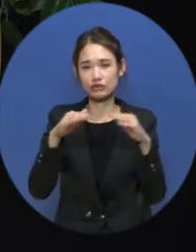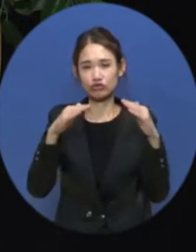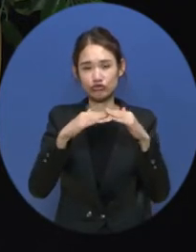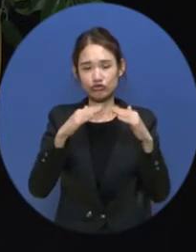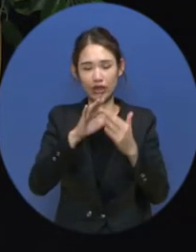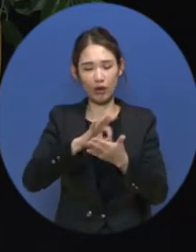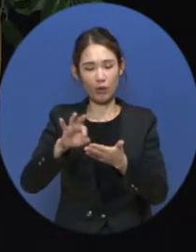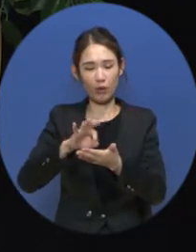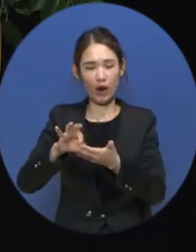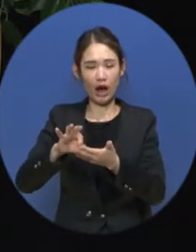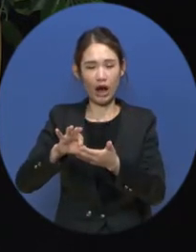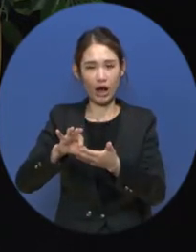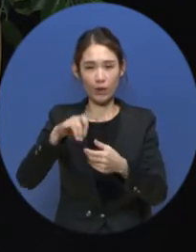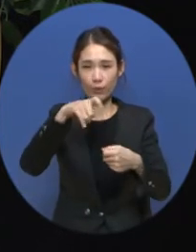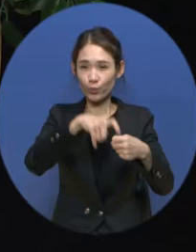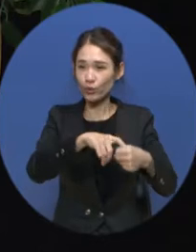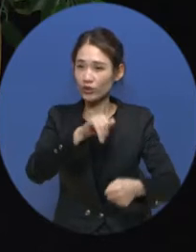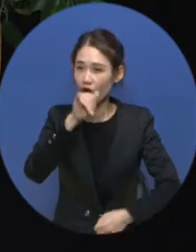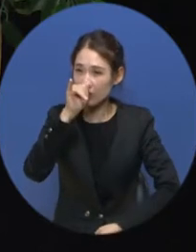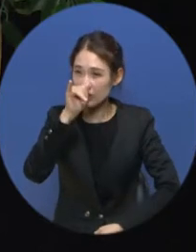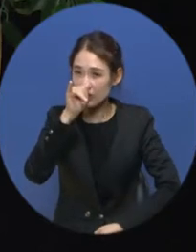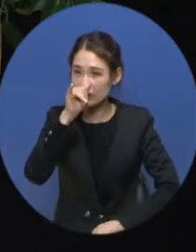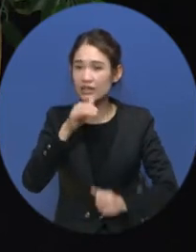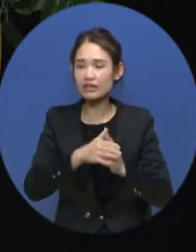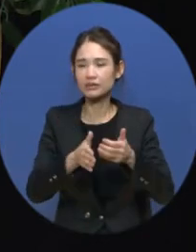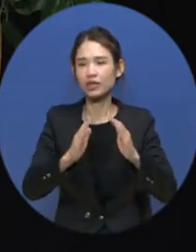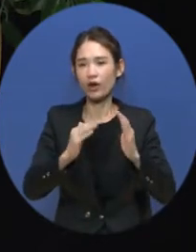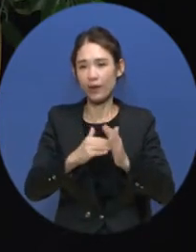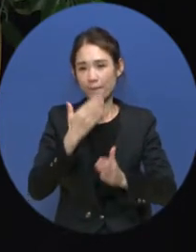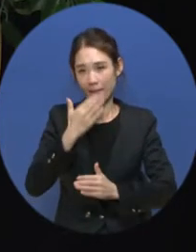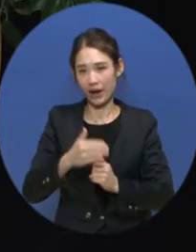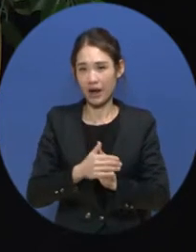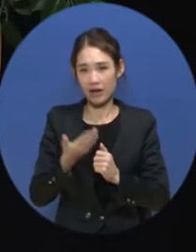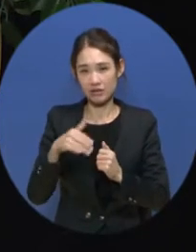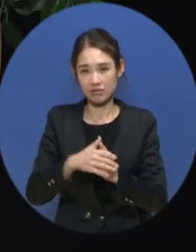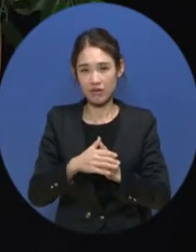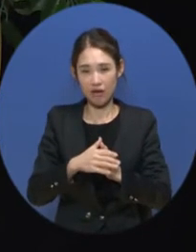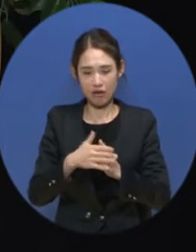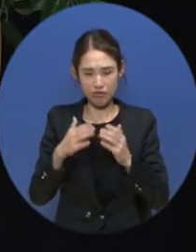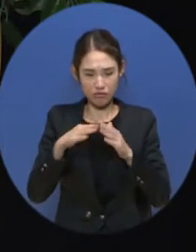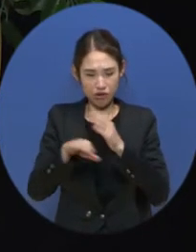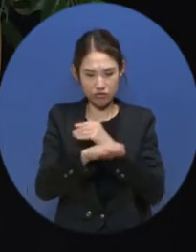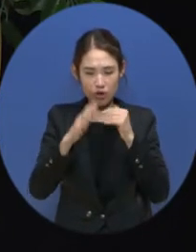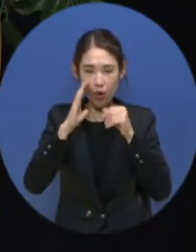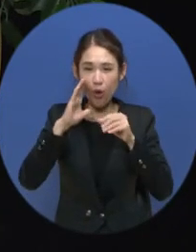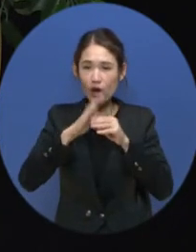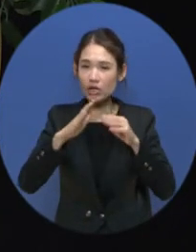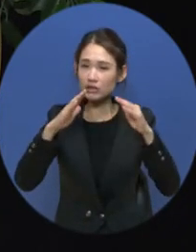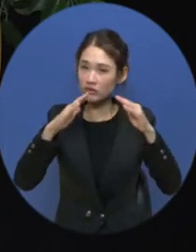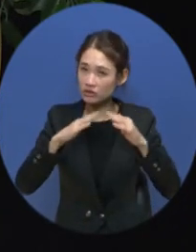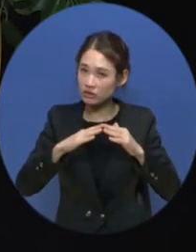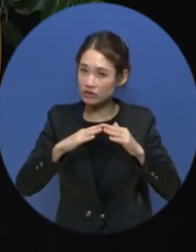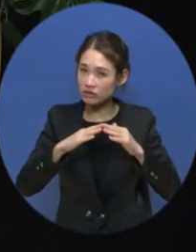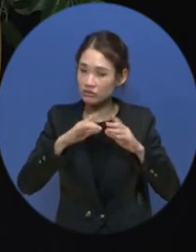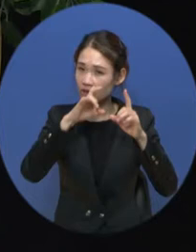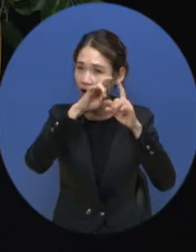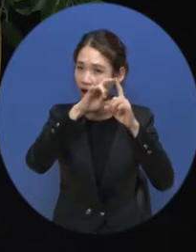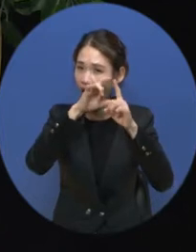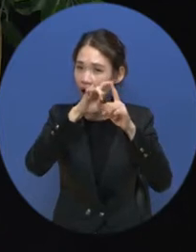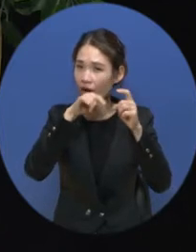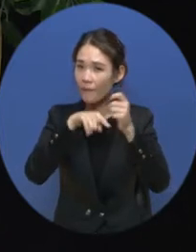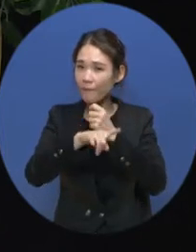그렇게 되어 있어야만이 설립을 할 수가 있어요. 아. 예. 근데 가정 어린이집은 말 우리 그 낱말